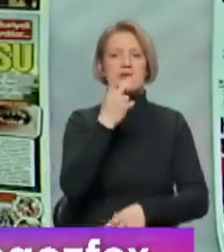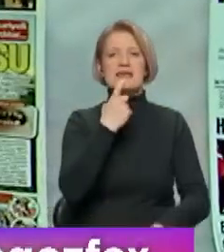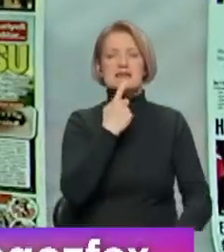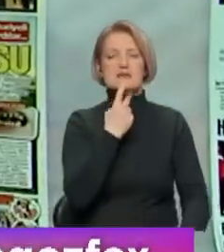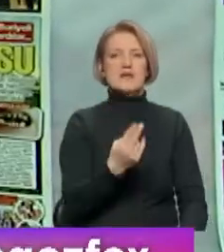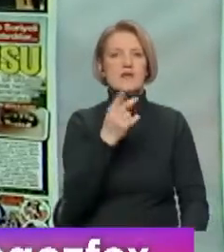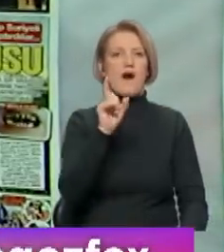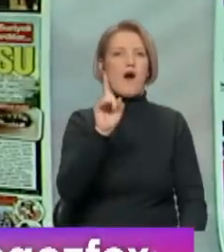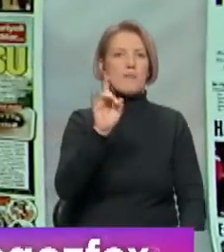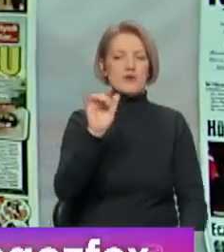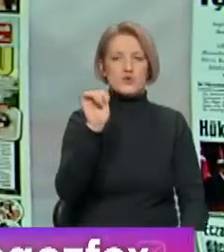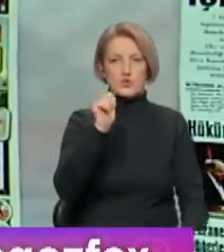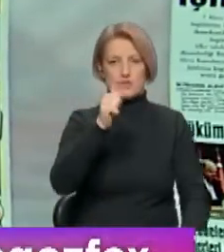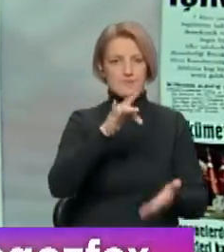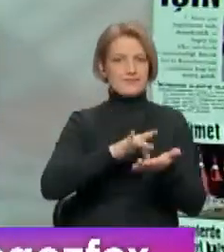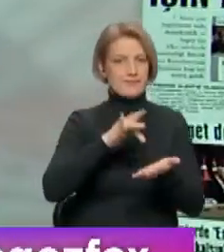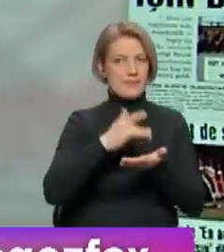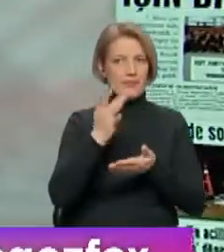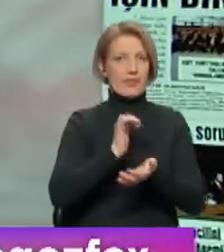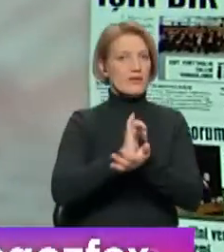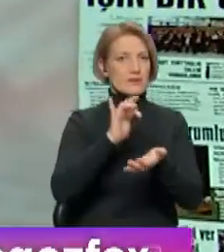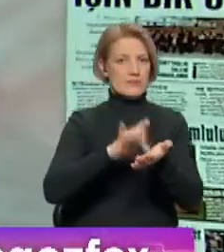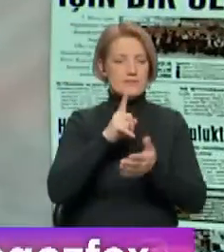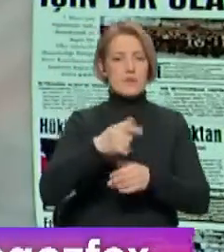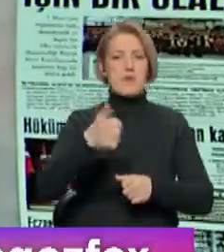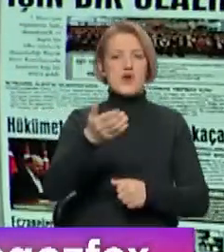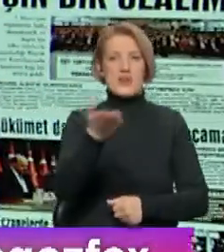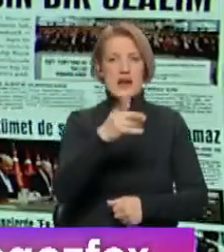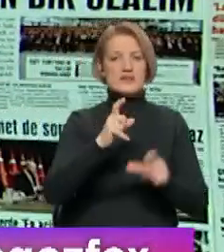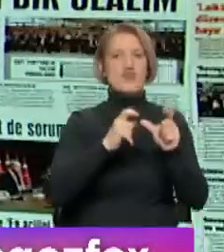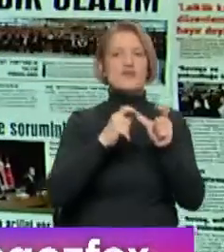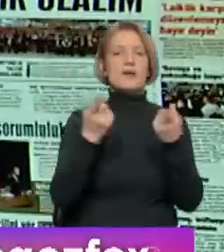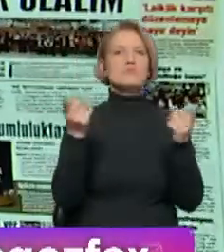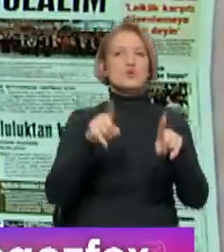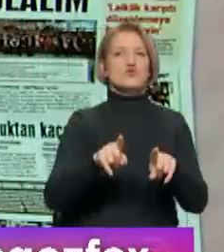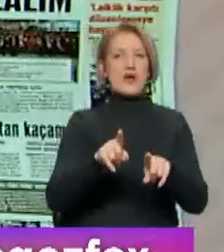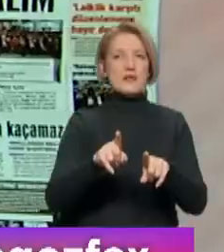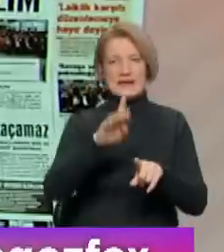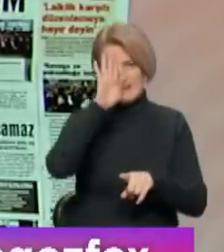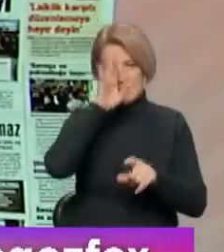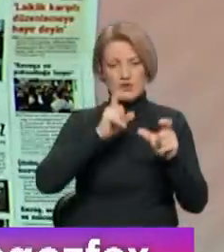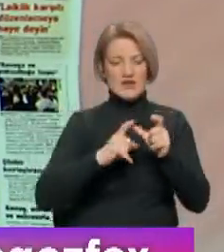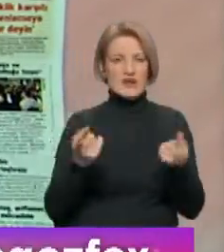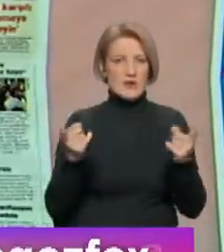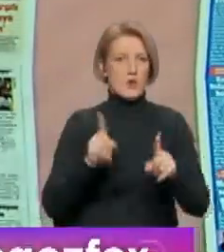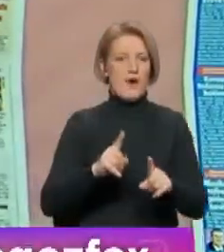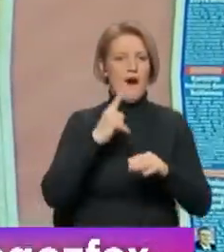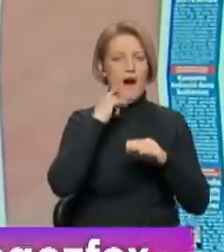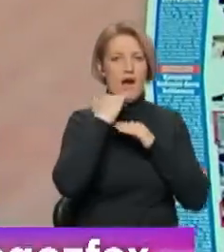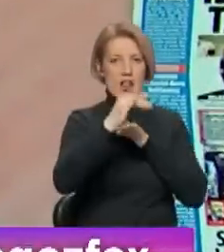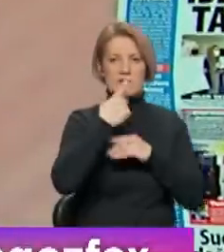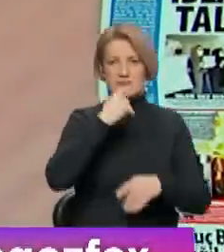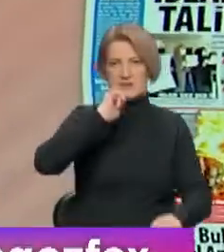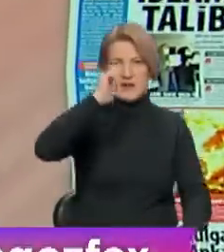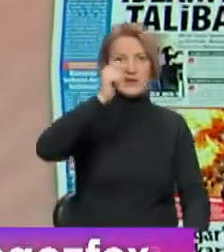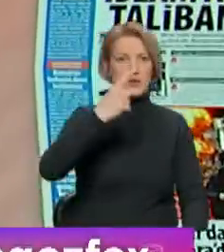yıl 7 ay 15 günlük hapis cezası ve o liderler saraçhane'de buluşan liderler mağduru mu oynuyor halk da onlara kırmızı